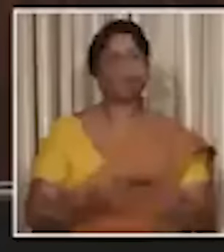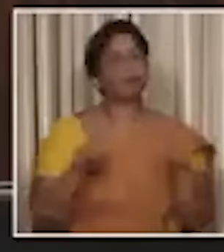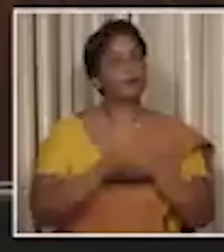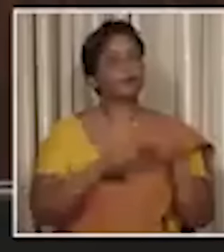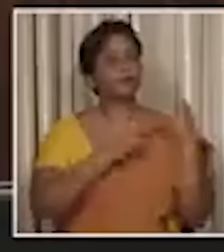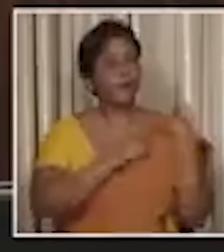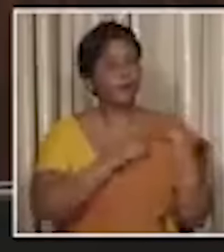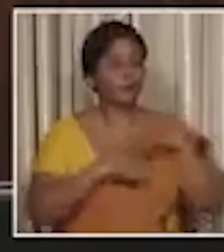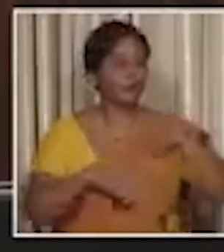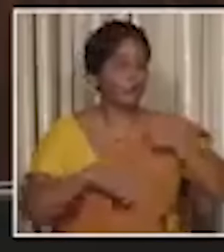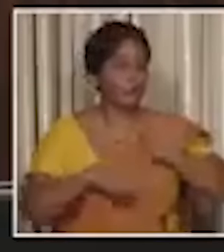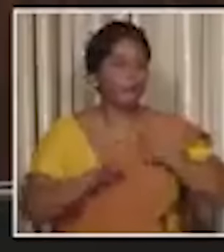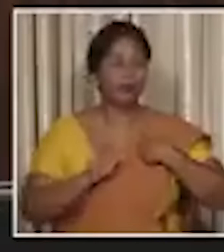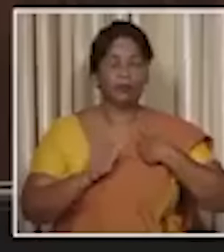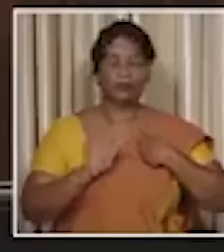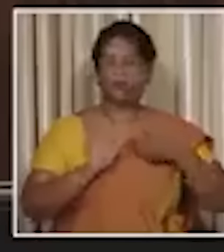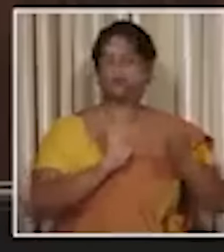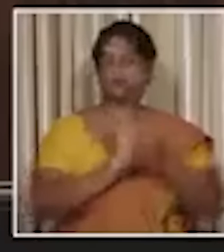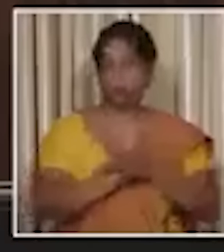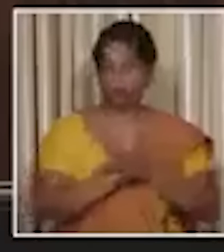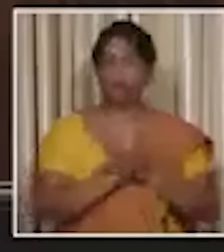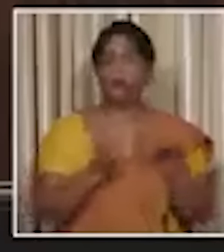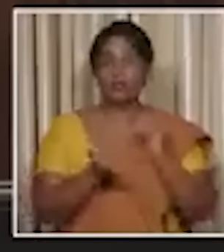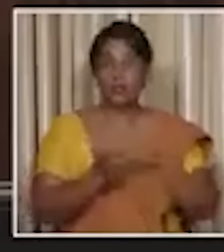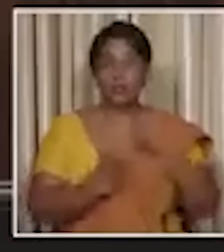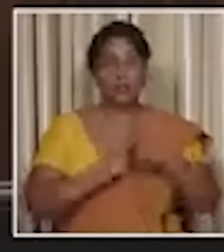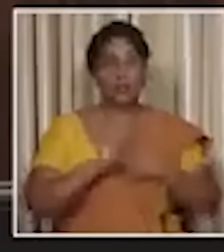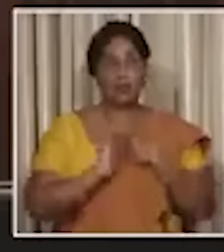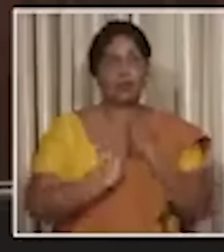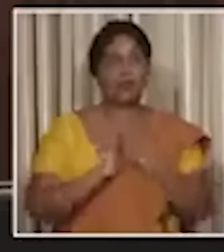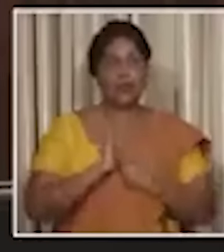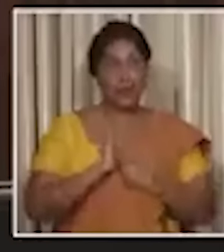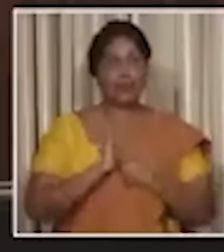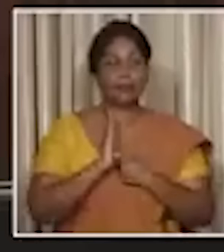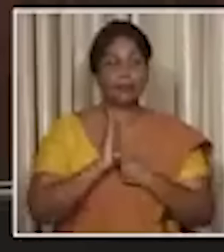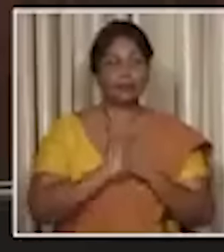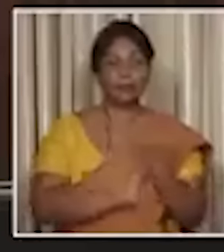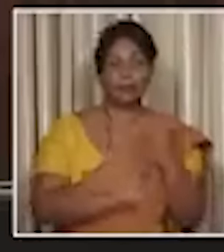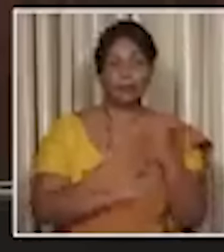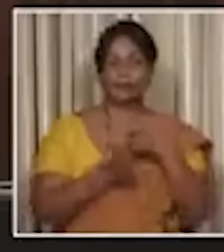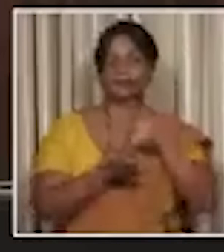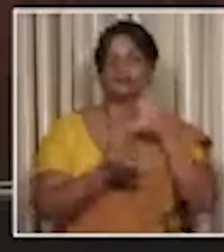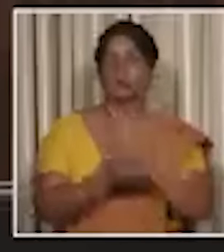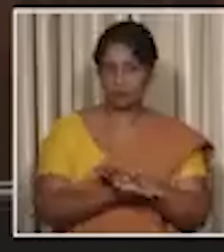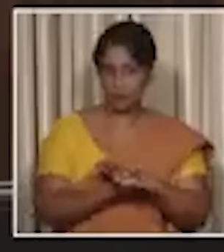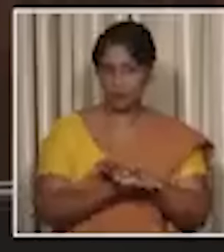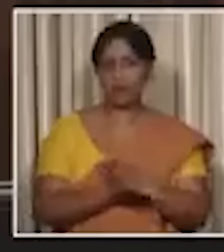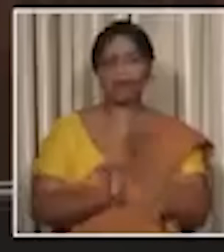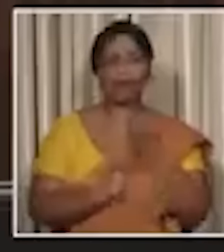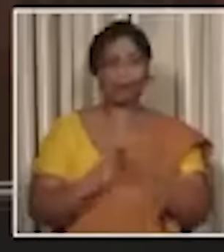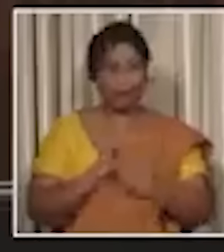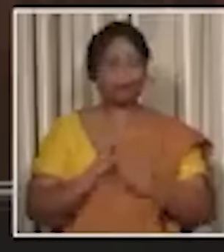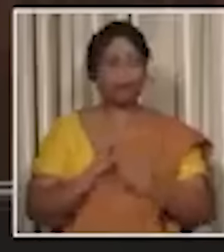நோவி பிரஜாதந்திரவாதி பிரதான கதி லட்சணி விவித மதவாத தர்ண தேசபாலன கந்தூரோல